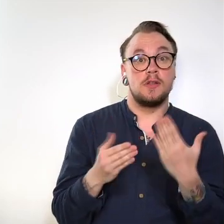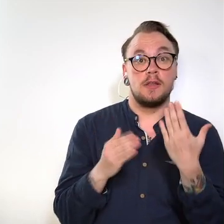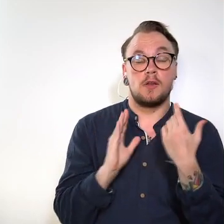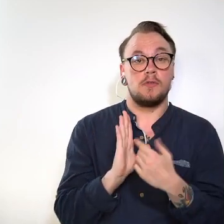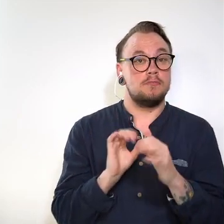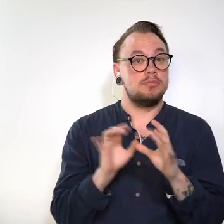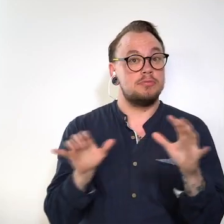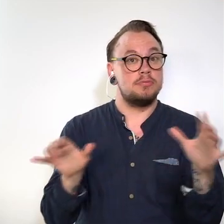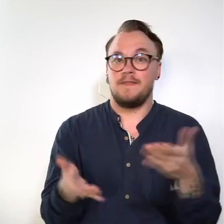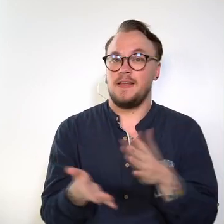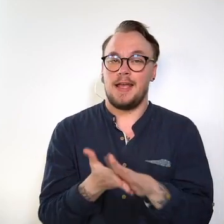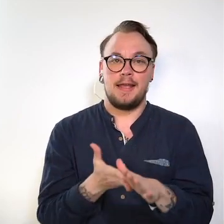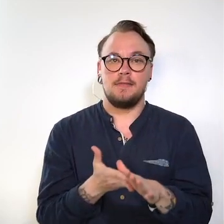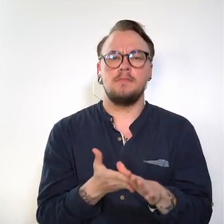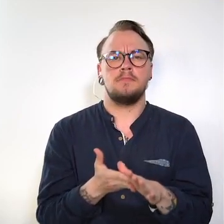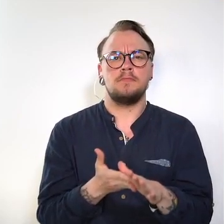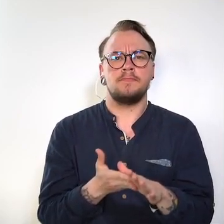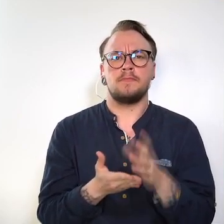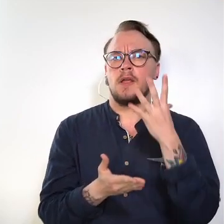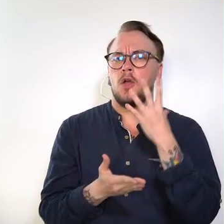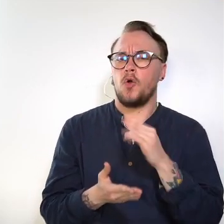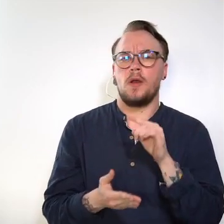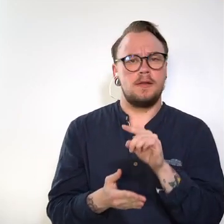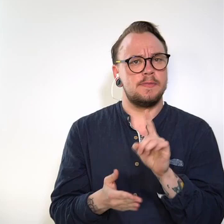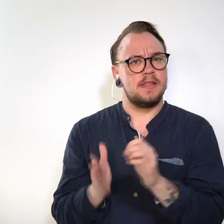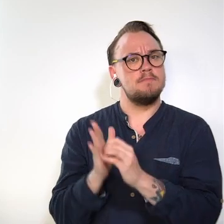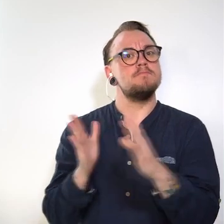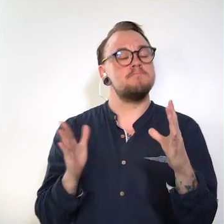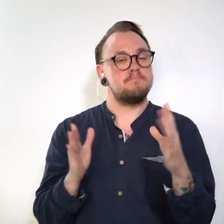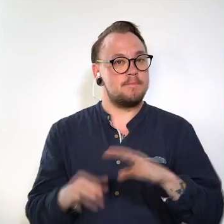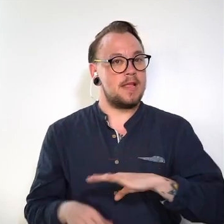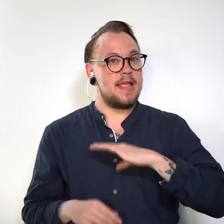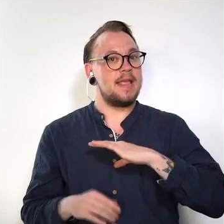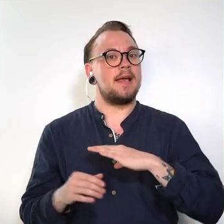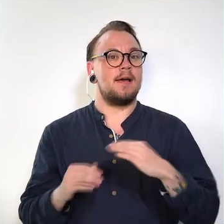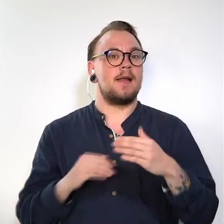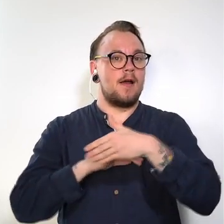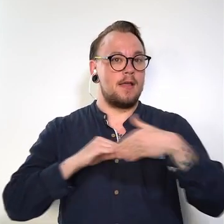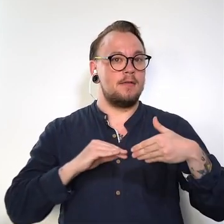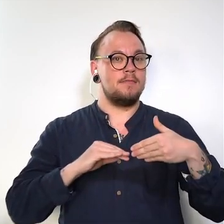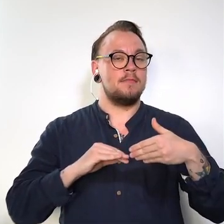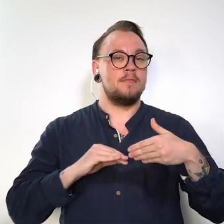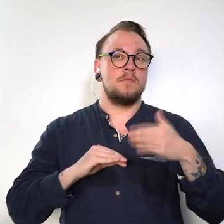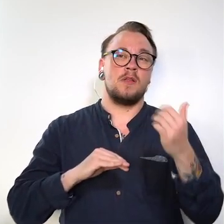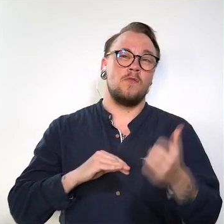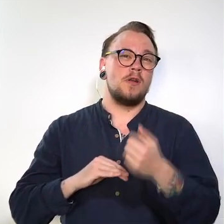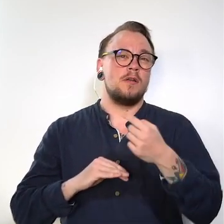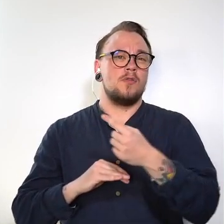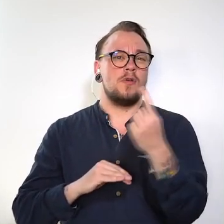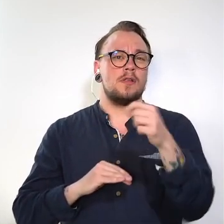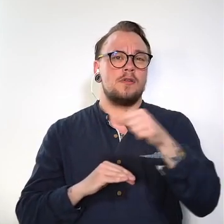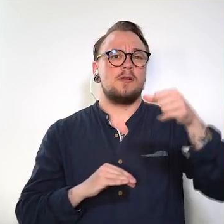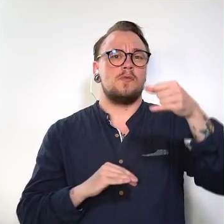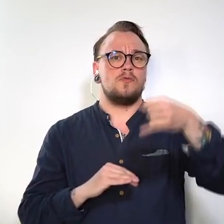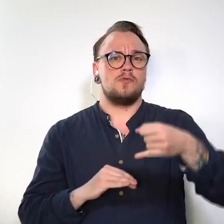Tämä johti Hollannissa ikärajojen tasavertaistamiseen 69. Ja